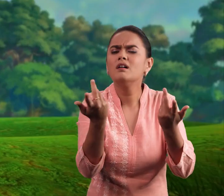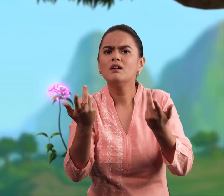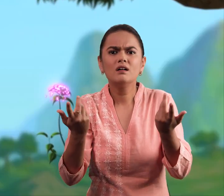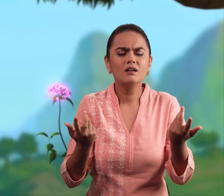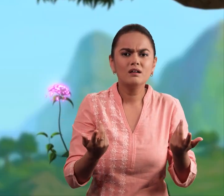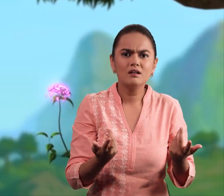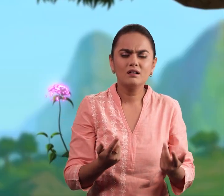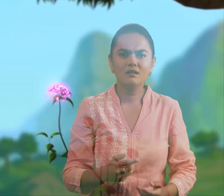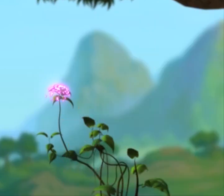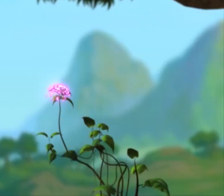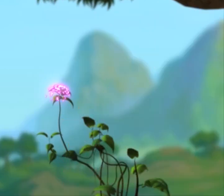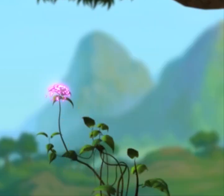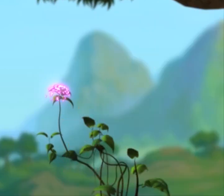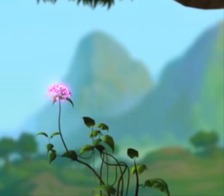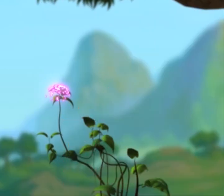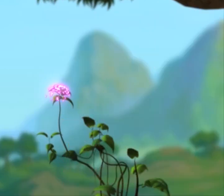सब?